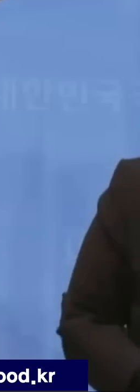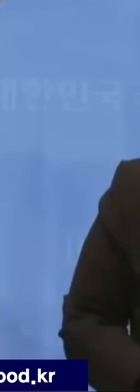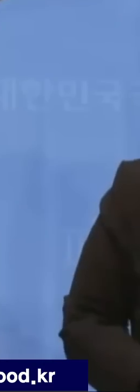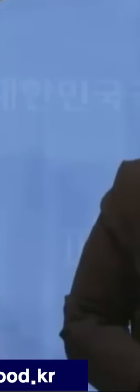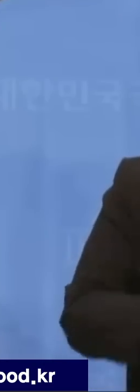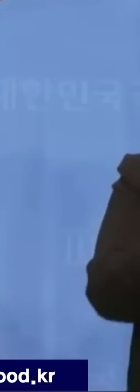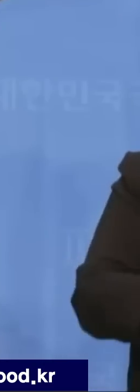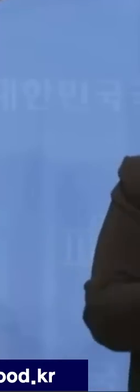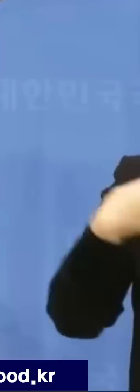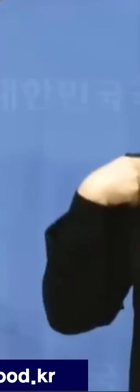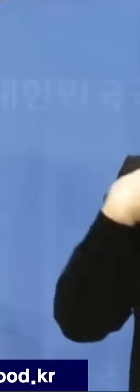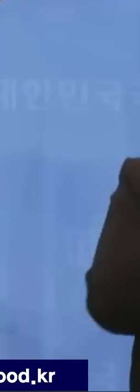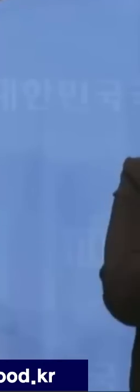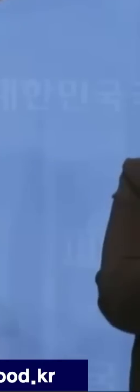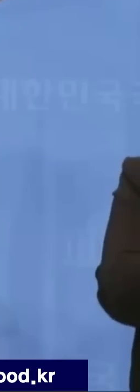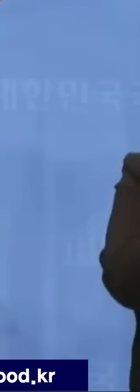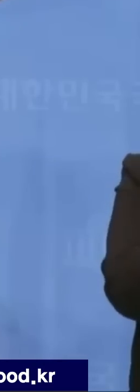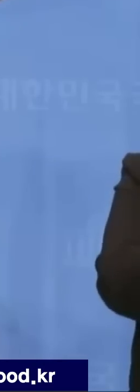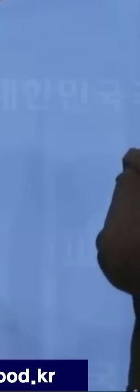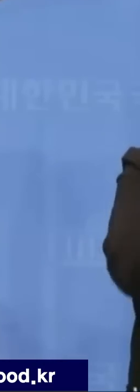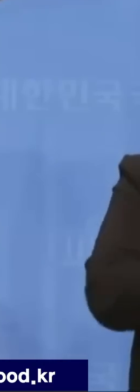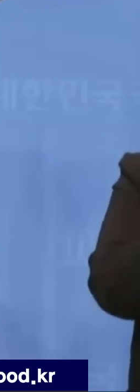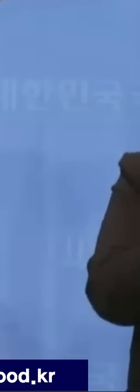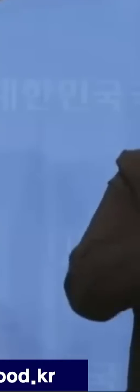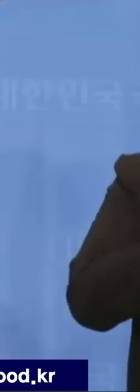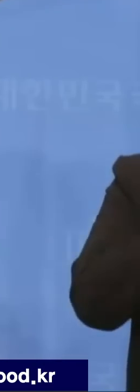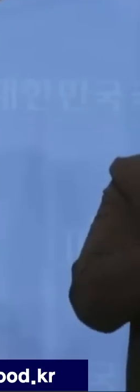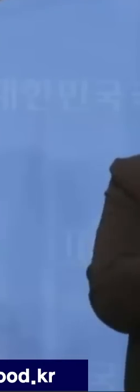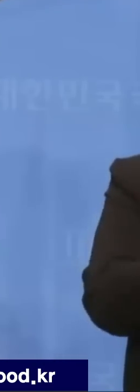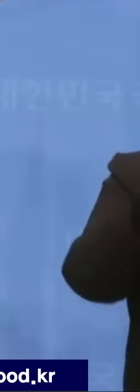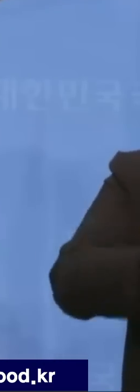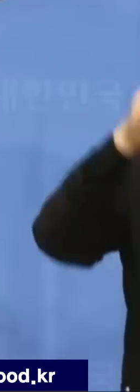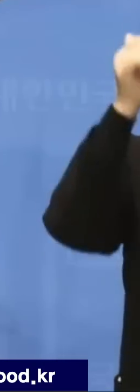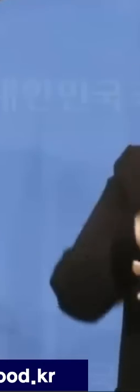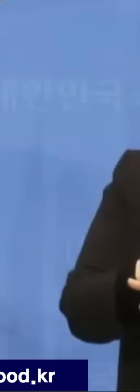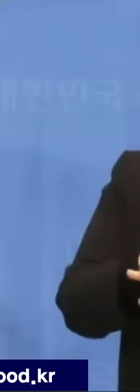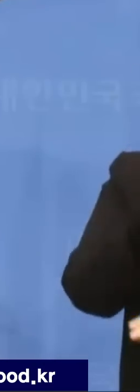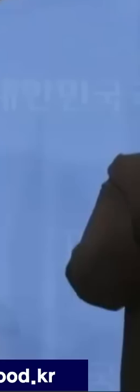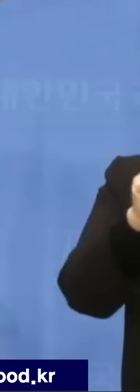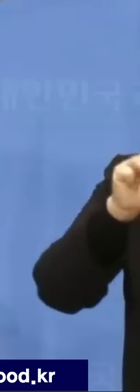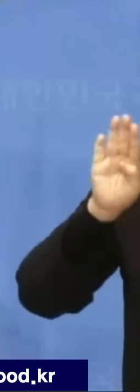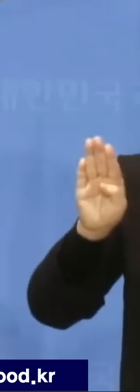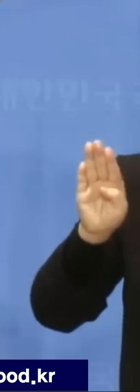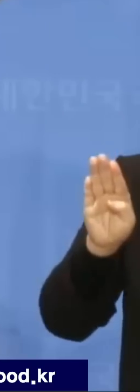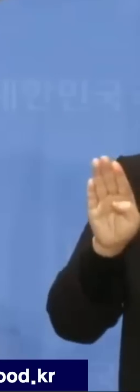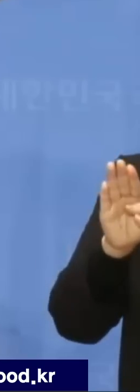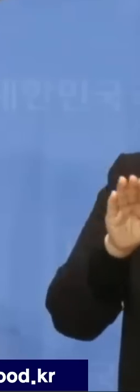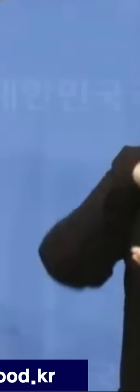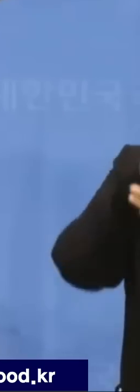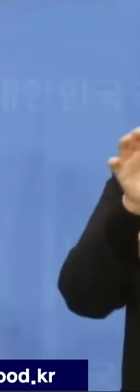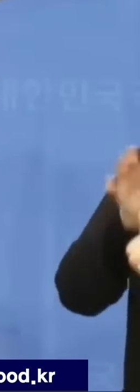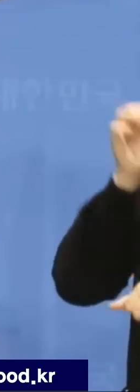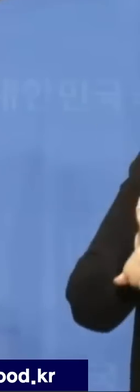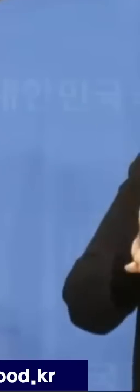윤석열 정권의 한동훈 법무부 사면 심사위원회가 결국 MB에 대해 사면을 건의하였고 28일